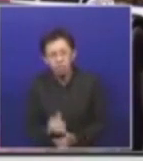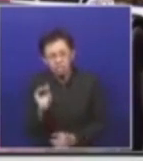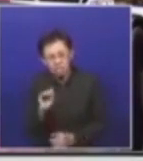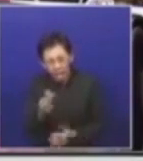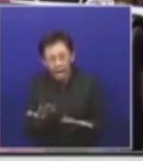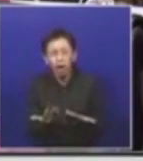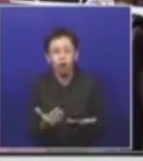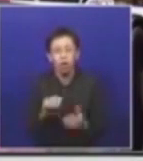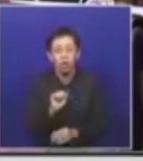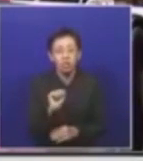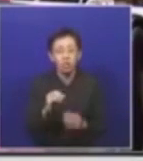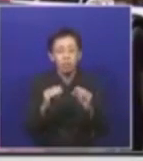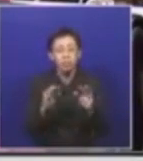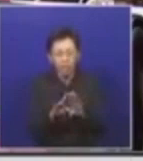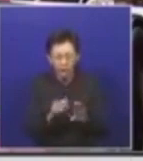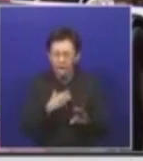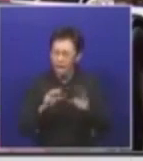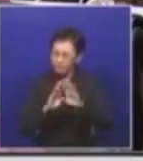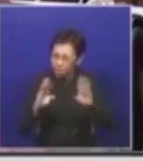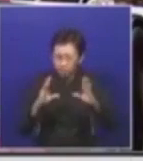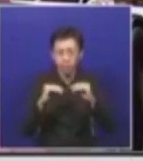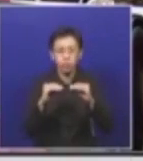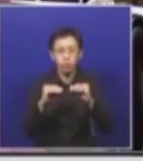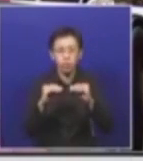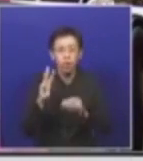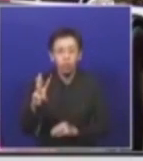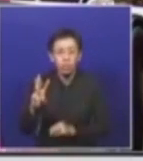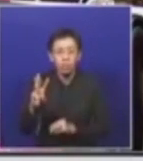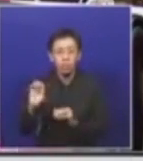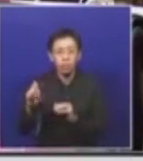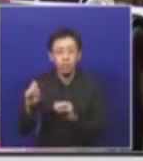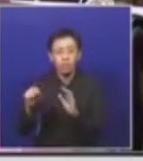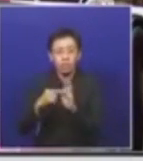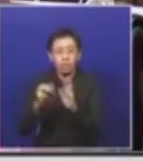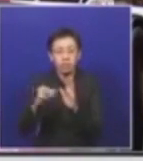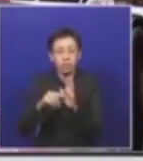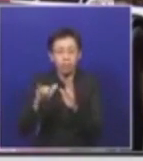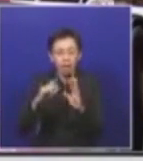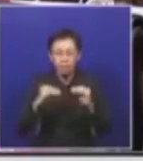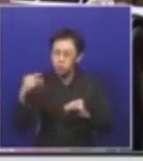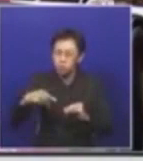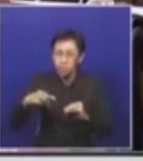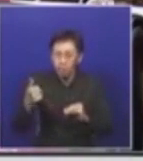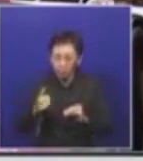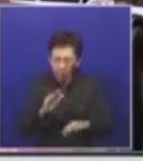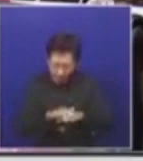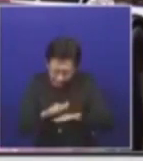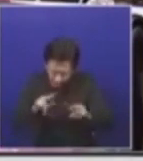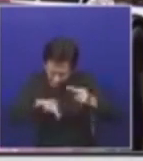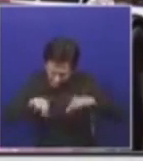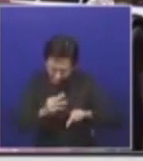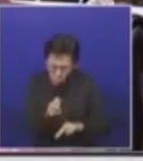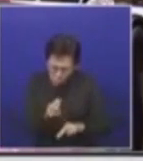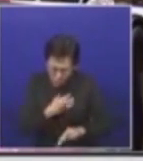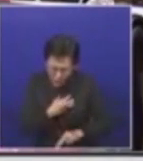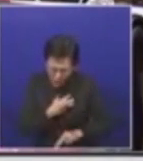ช่วงปิดสภาเนี่ยเราขอเปิดวิสามันได้ไหมเพื่อที่จะทวงติงเพื่อตรวจสอบให้ทัน